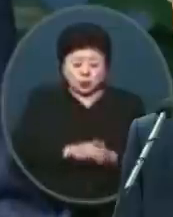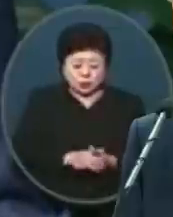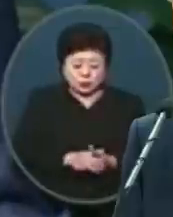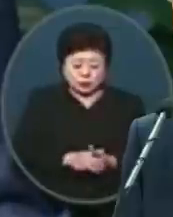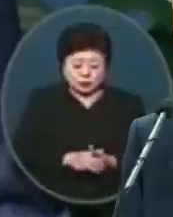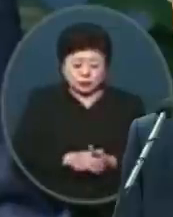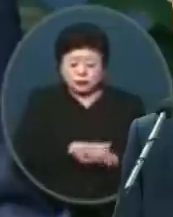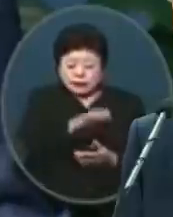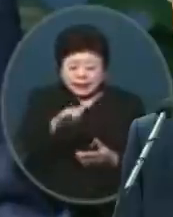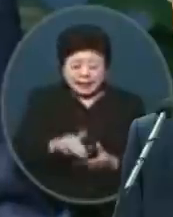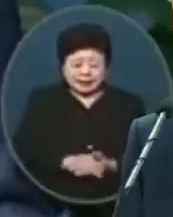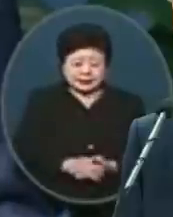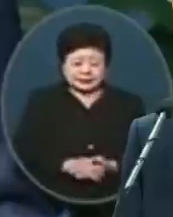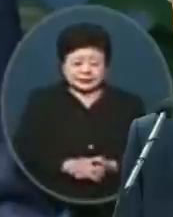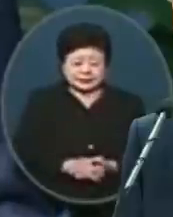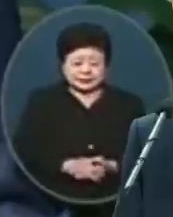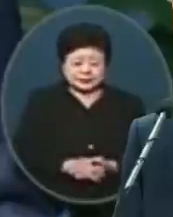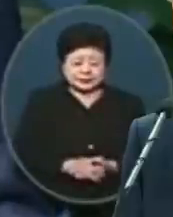우리가